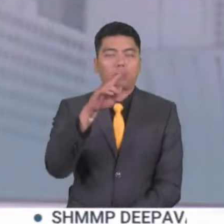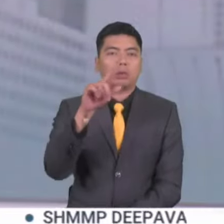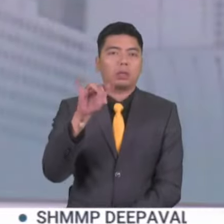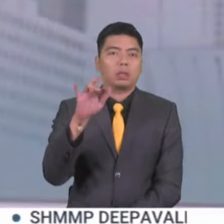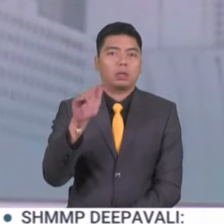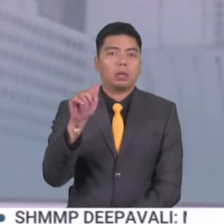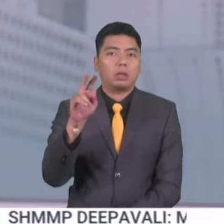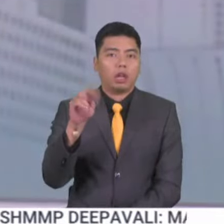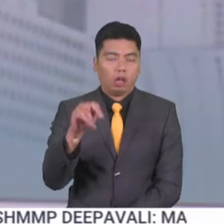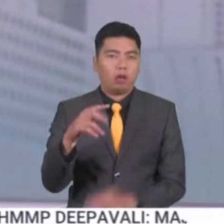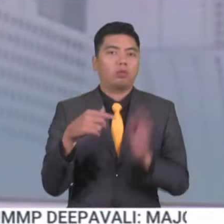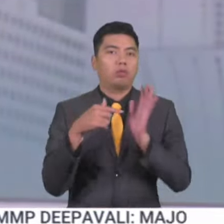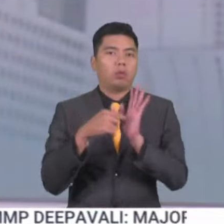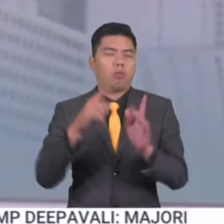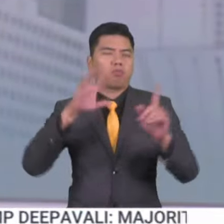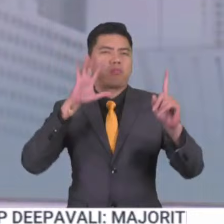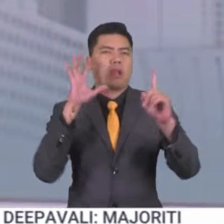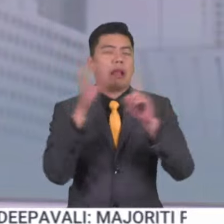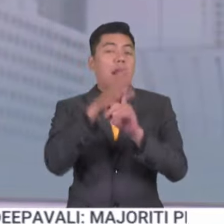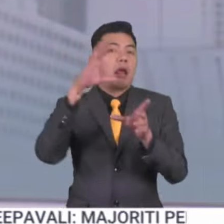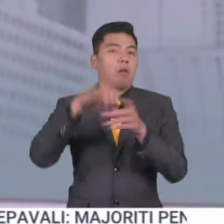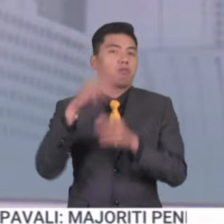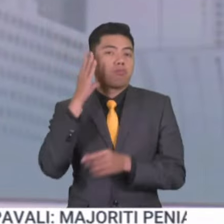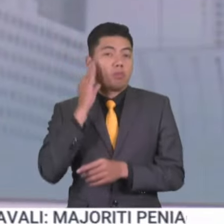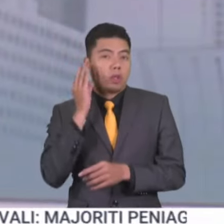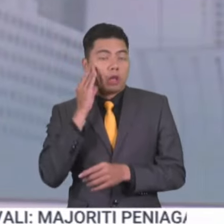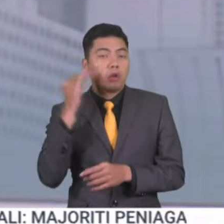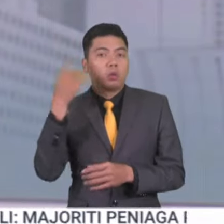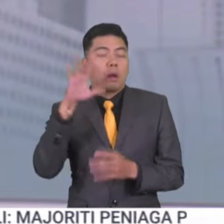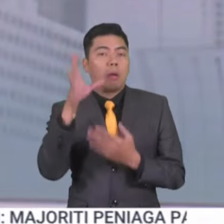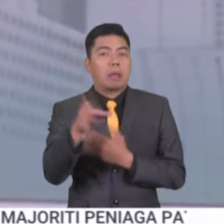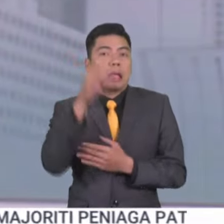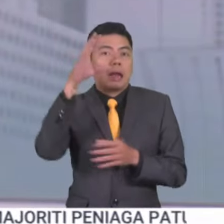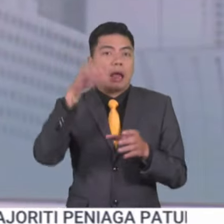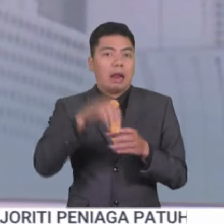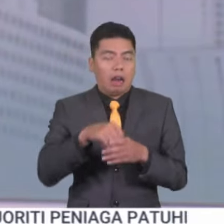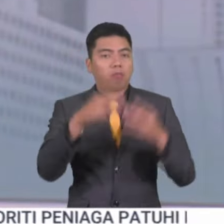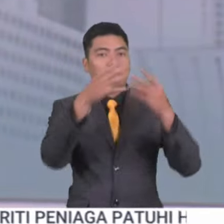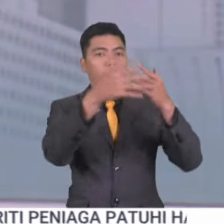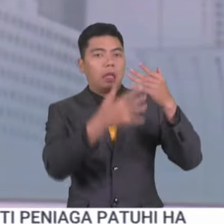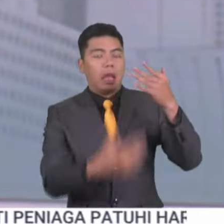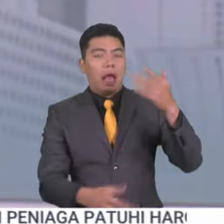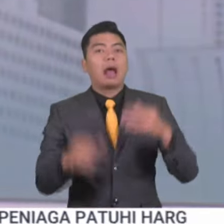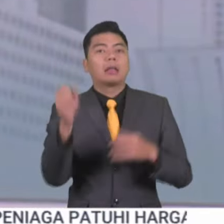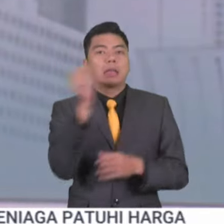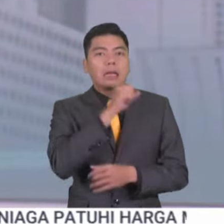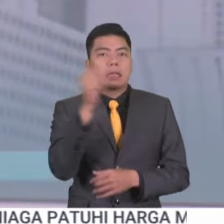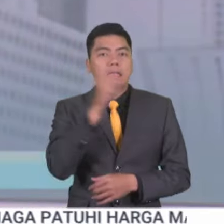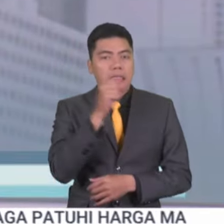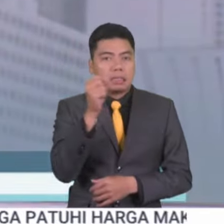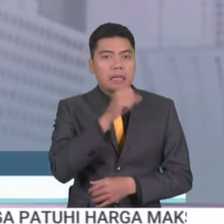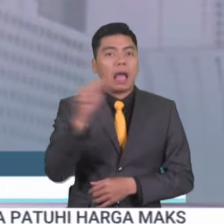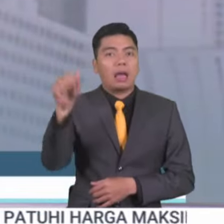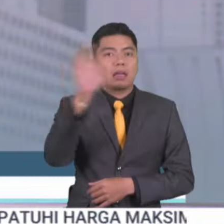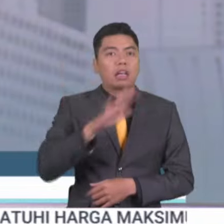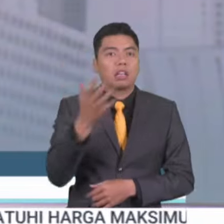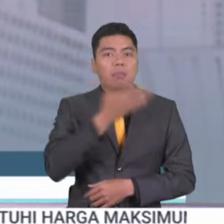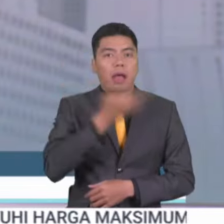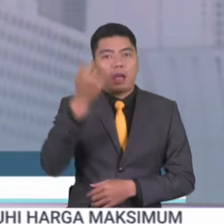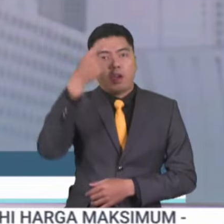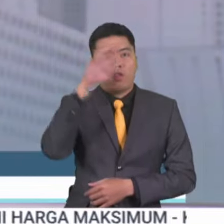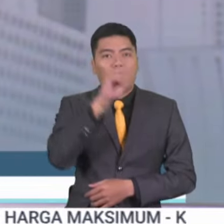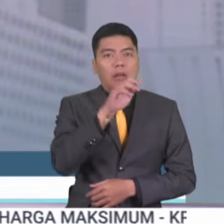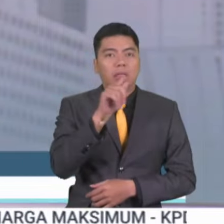Kugiran Mas Do melakar satu lagi pencapaian dalam kerjaya apabila tercalon dalam kategori Artis Asia Terbaik Anugerah